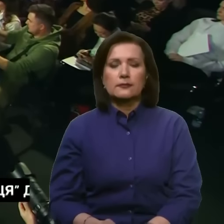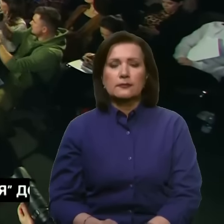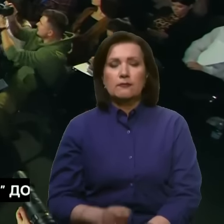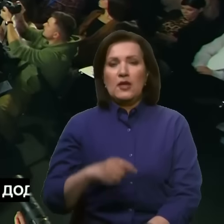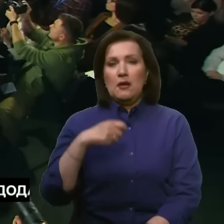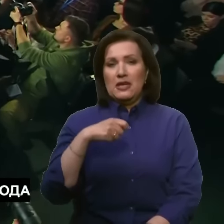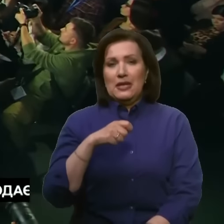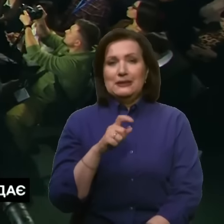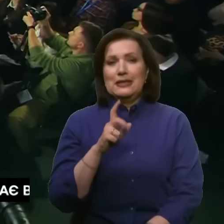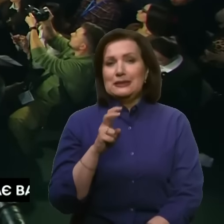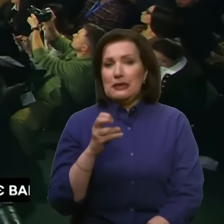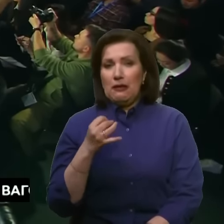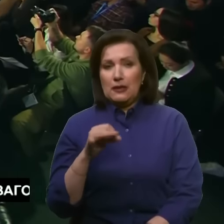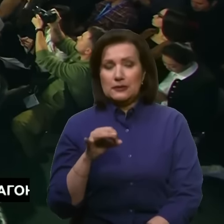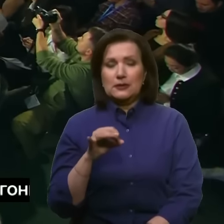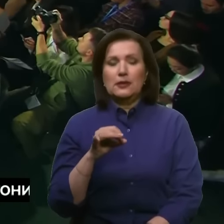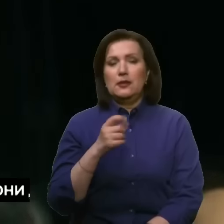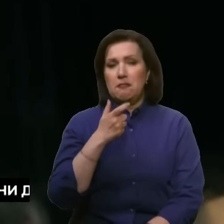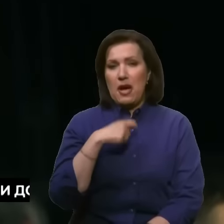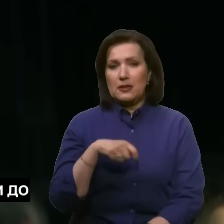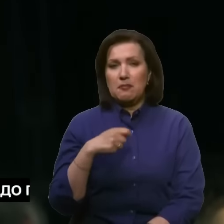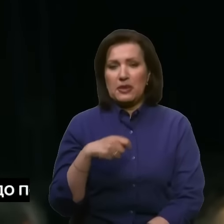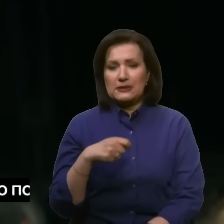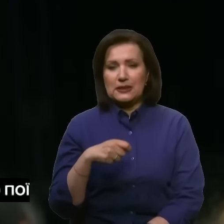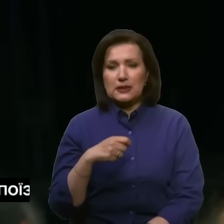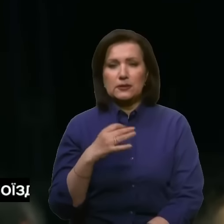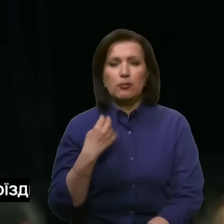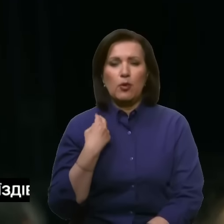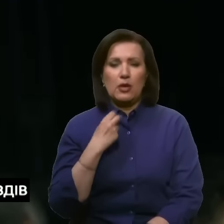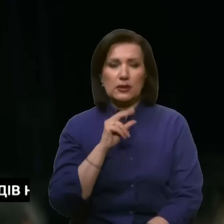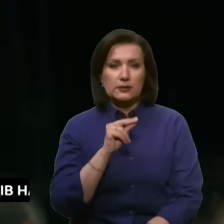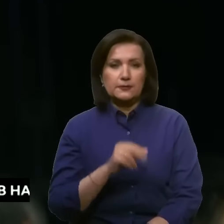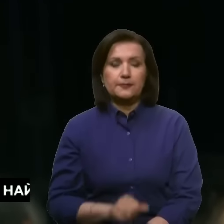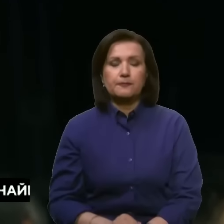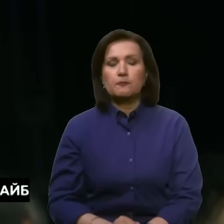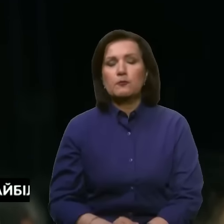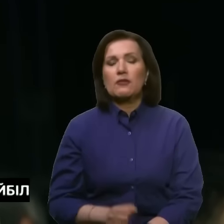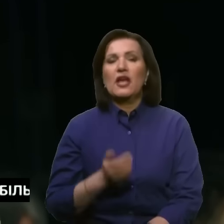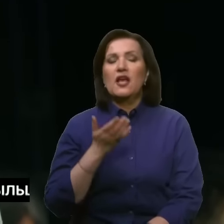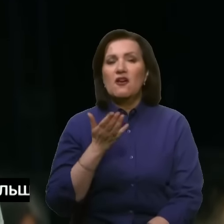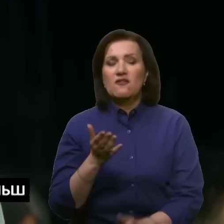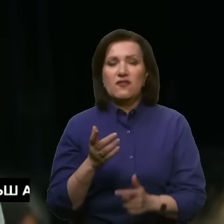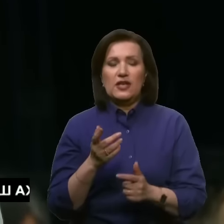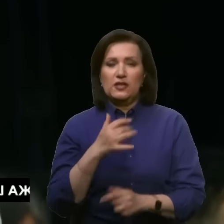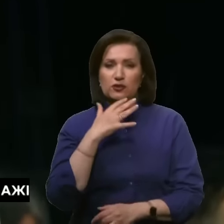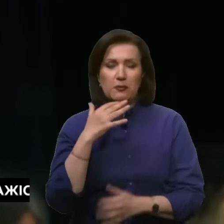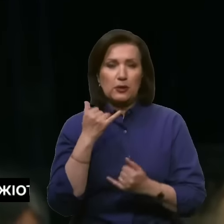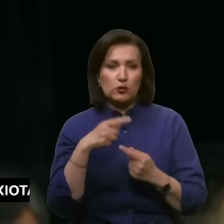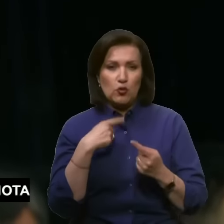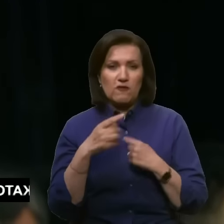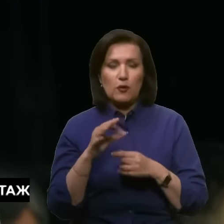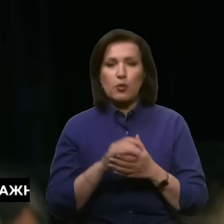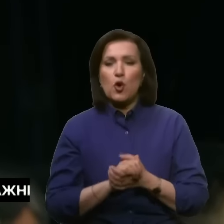Президент Зеленський, Лена Лінс фром Сіна. Пане президенте Зеленський, ви чимало сьогодні говорите